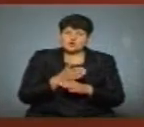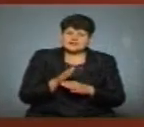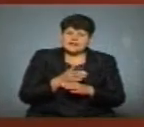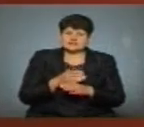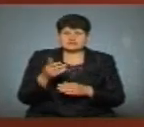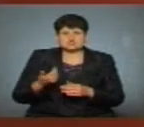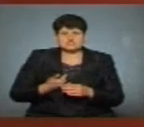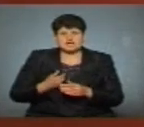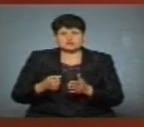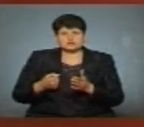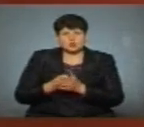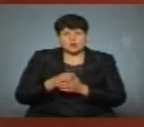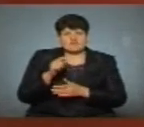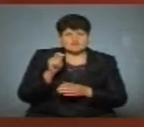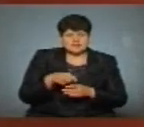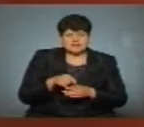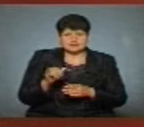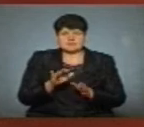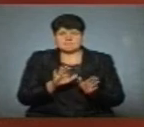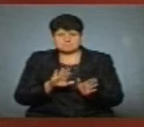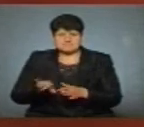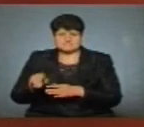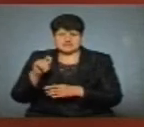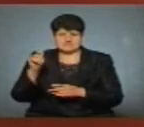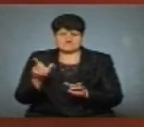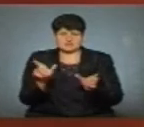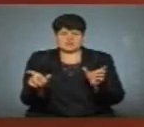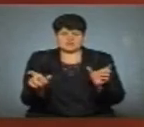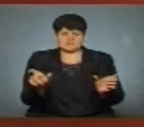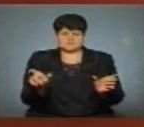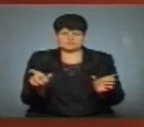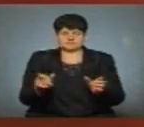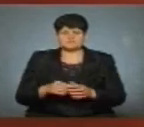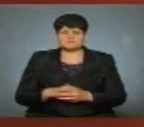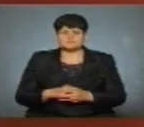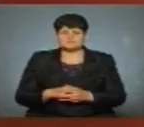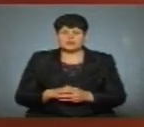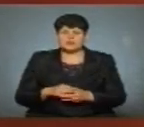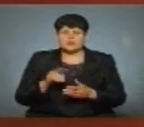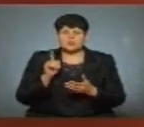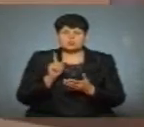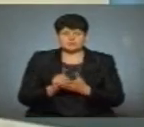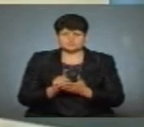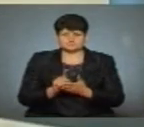війни і після війни, і як змінила, зокрема, російсько-українська війна особисто вас? Обов'язково.